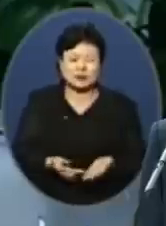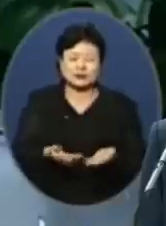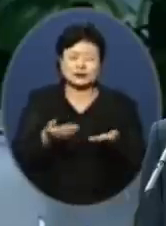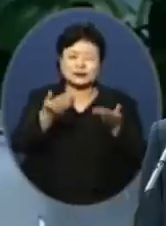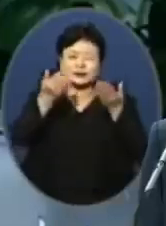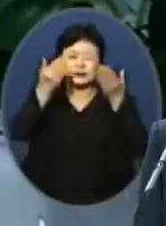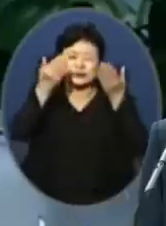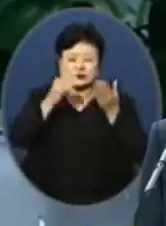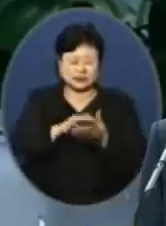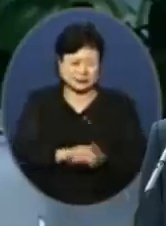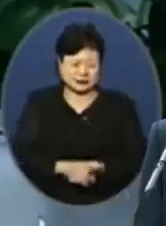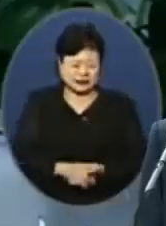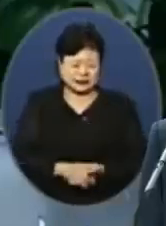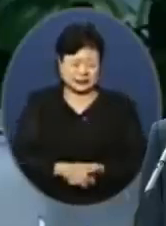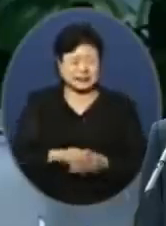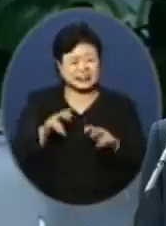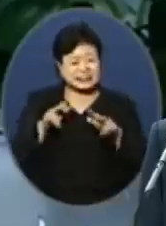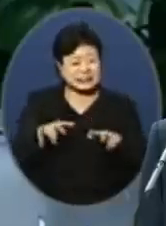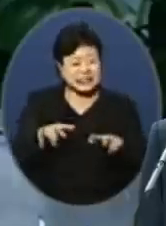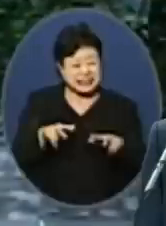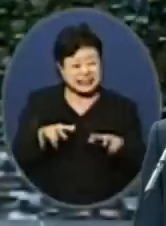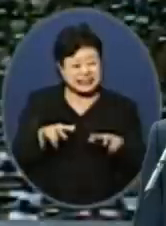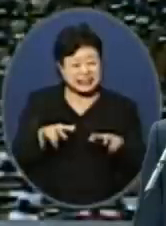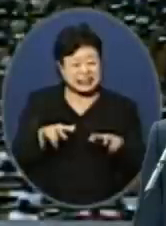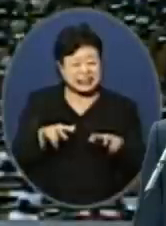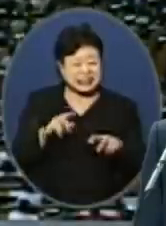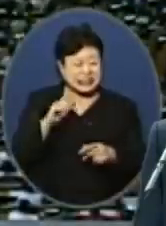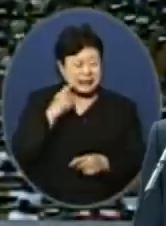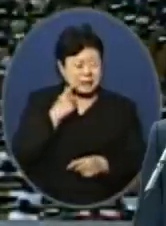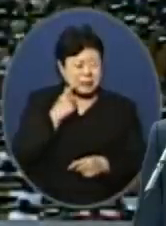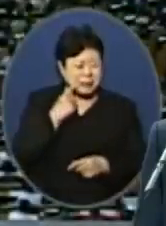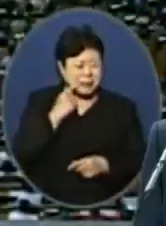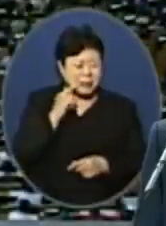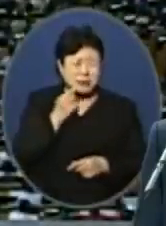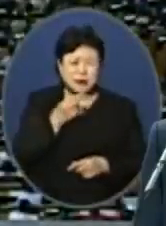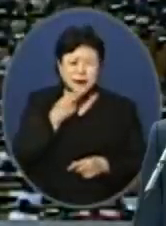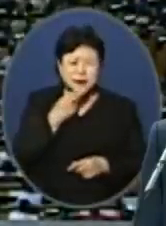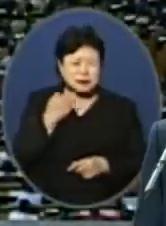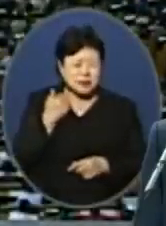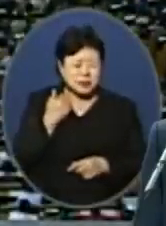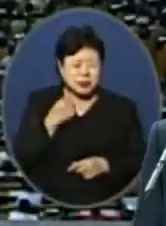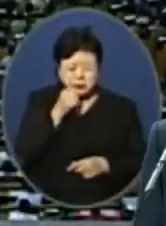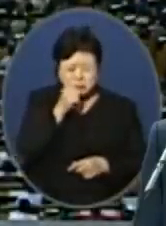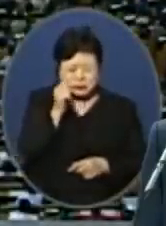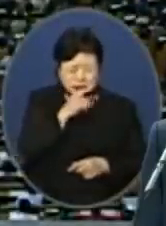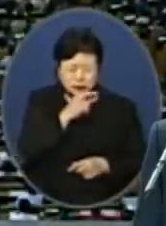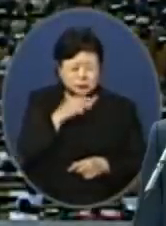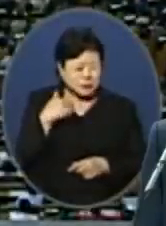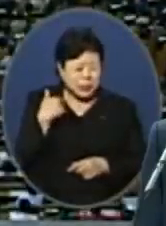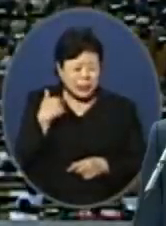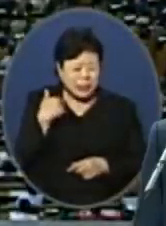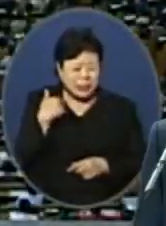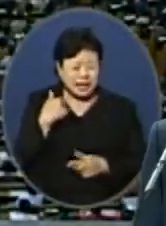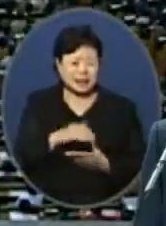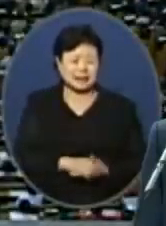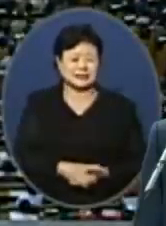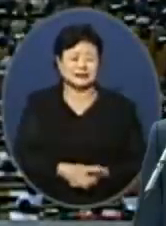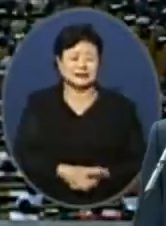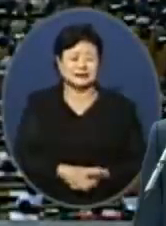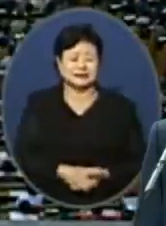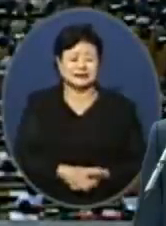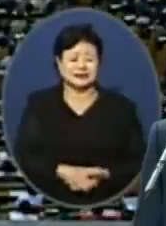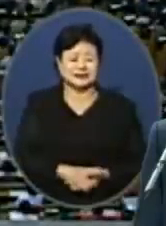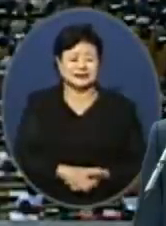보면은 이제는 예쁜지 안 예쁜지도 모르고 좋은지 안 좋은지도 모르고